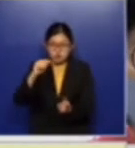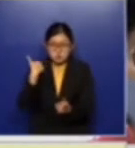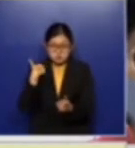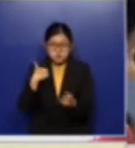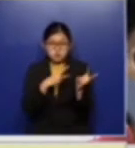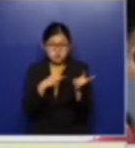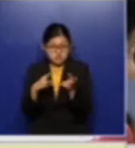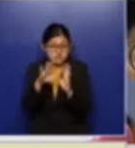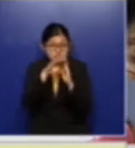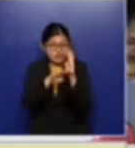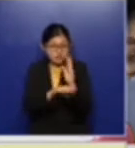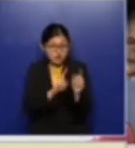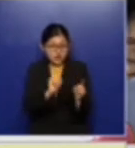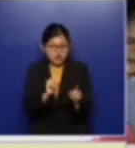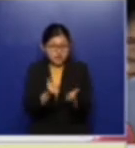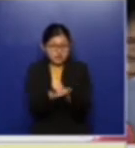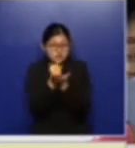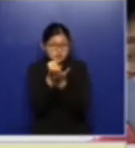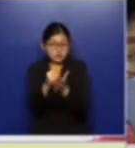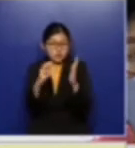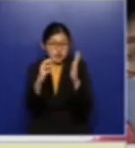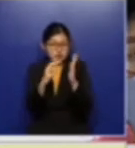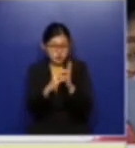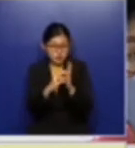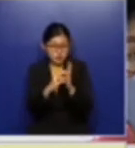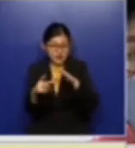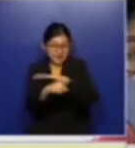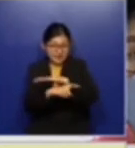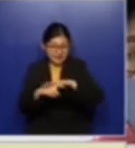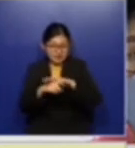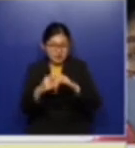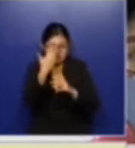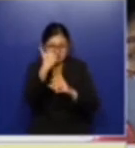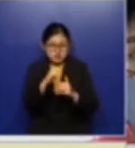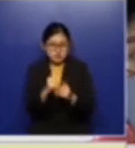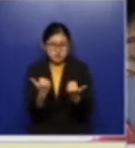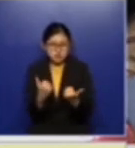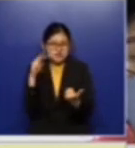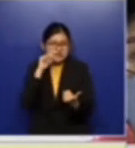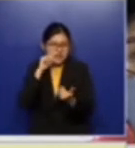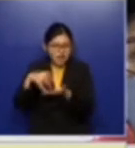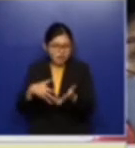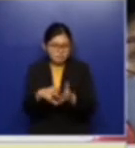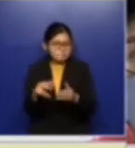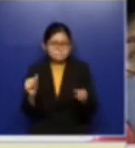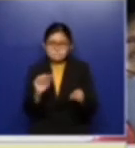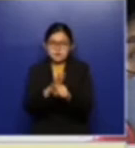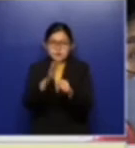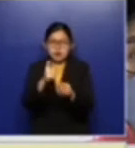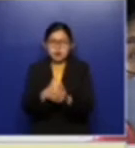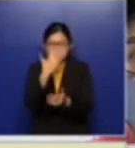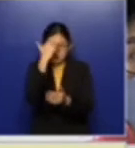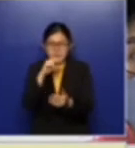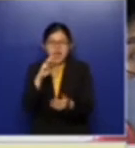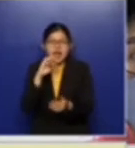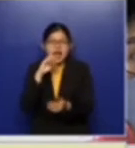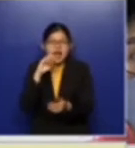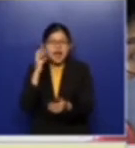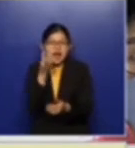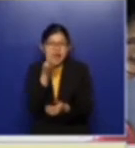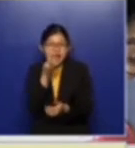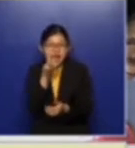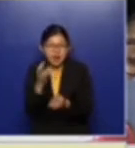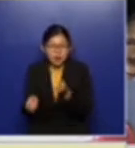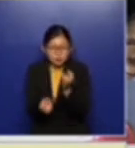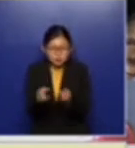เพื่อช่วยเหลือชาวนาภาคกลางเยียวยาความเสียหายที่ขาดน้ำปลูกข้าวข้าวตายเพราะขาดน้ำไม่ได้รับการจัดสรรน้ำจากชล